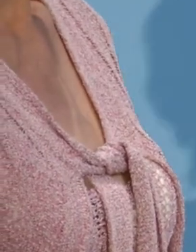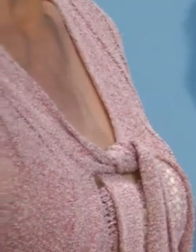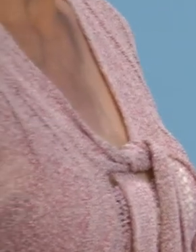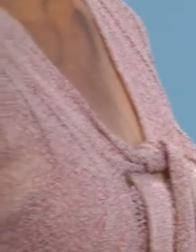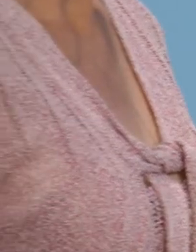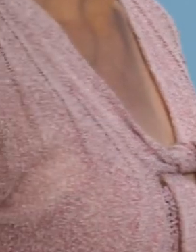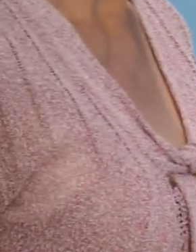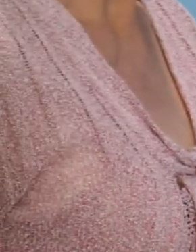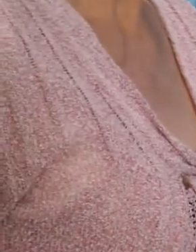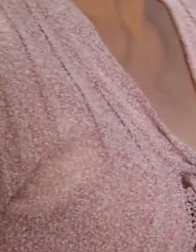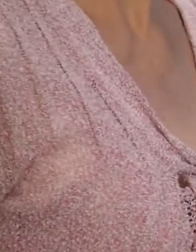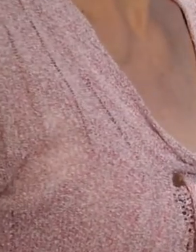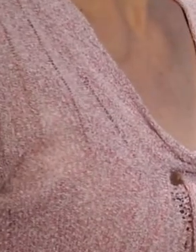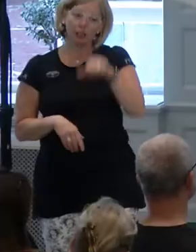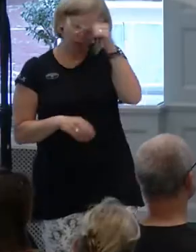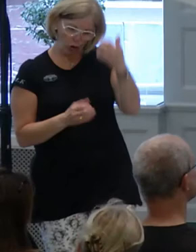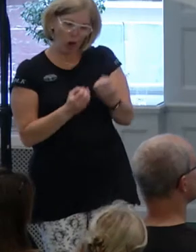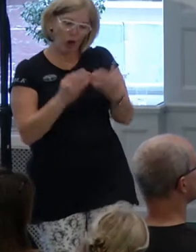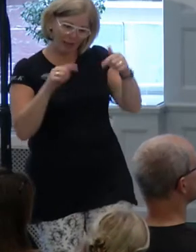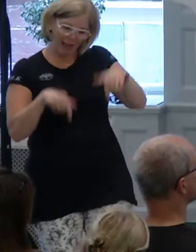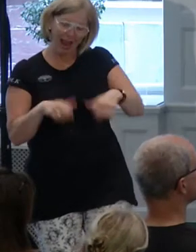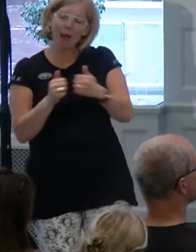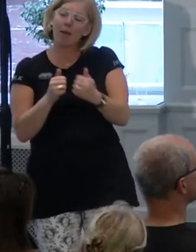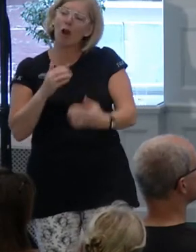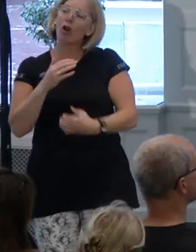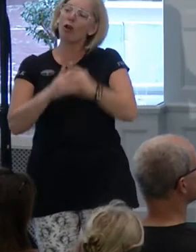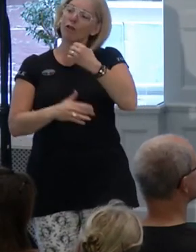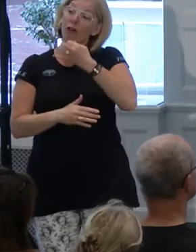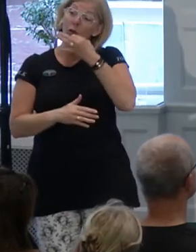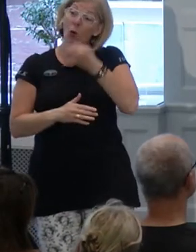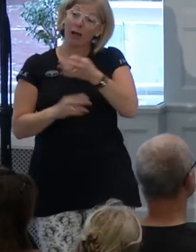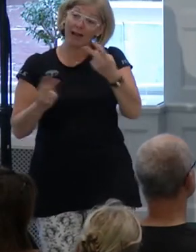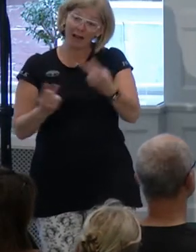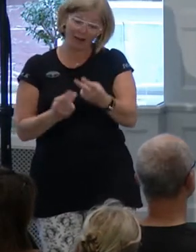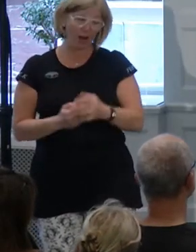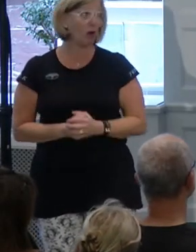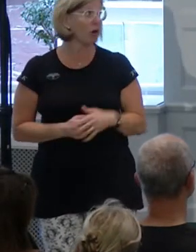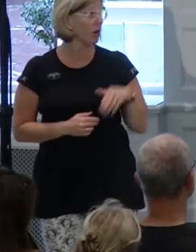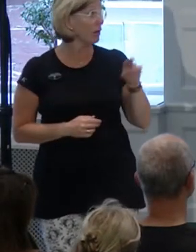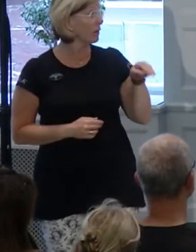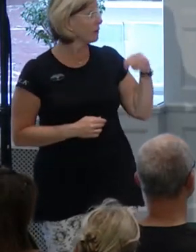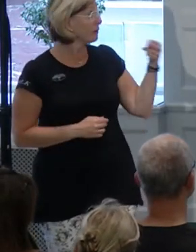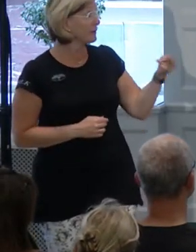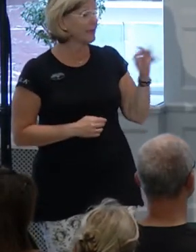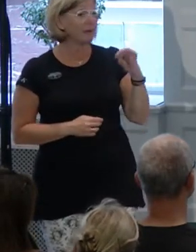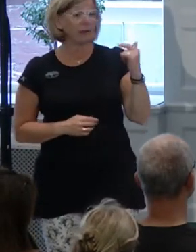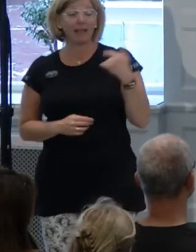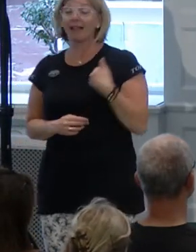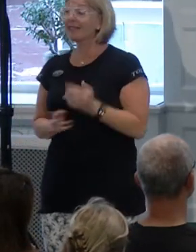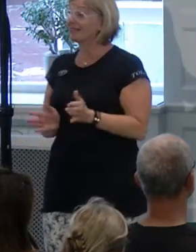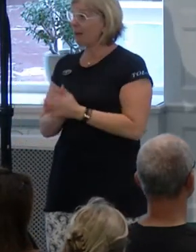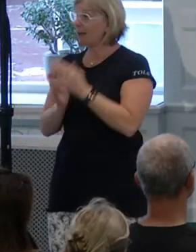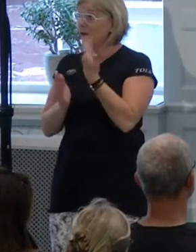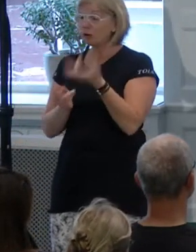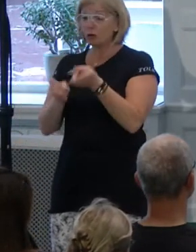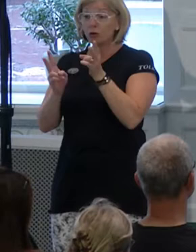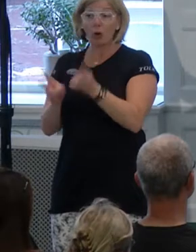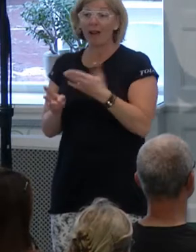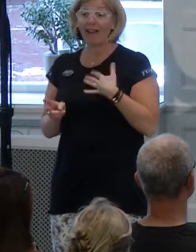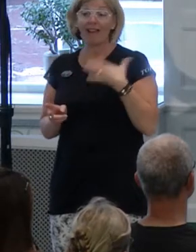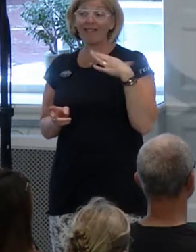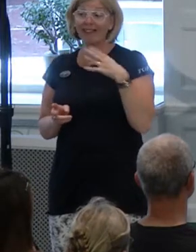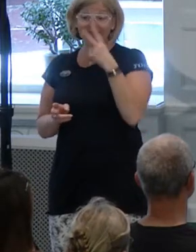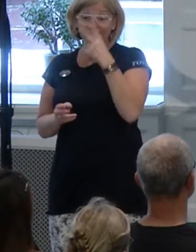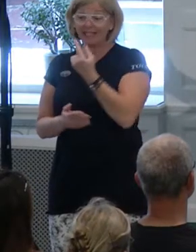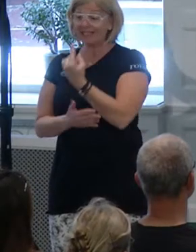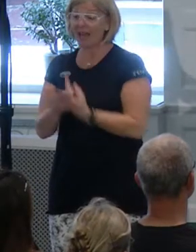löser här. Nej, det är svårt att lösa här, men det är viktigt att lyfta frågeställningen. Samtidigt så är det ju så att alltså, jag vill ju inte se en sämre kvalitet på utbildningen.